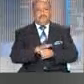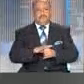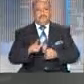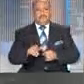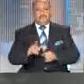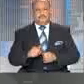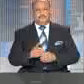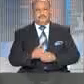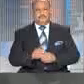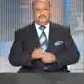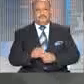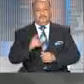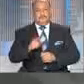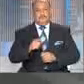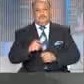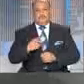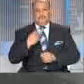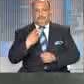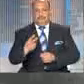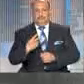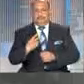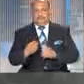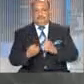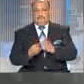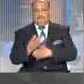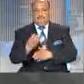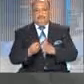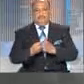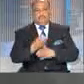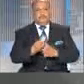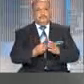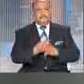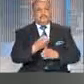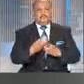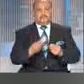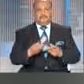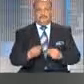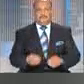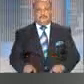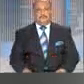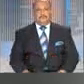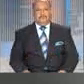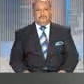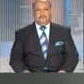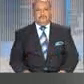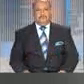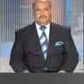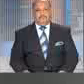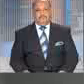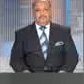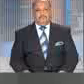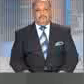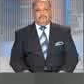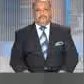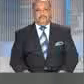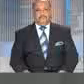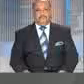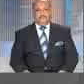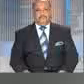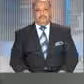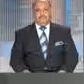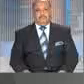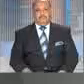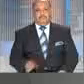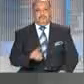نتفرهد فيه المعرض، ومعناتها فيه برشا حوايج تحفون. يودنا المعرض يتشجع لانه متنفس الاهالي سيدي بوزيد،